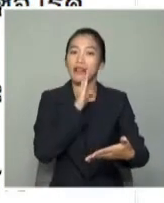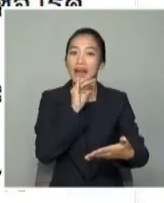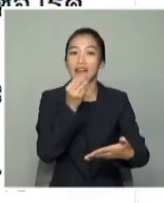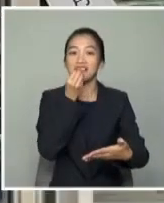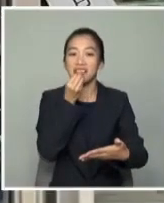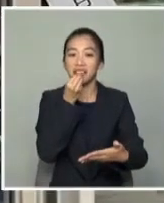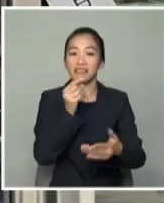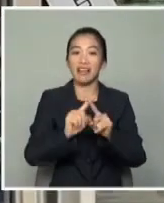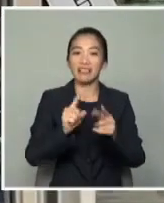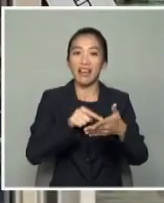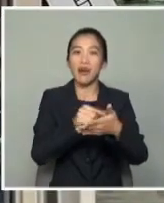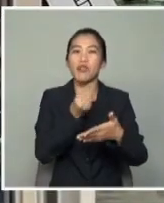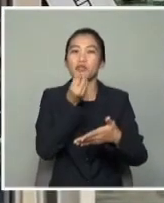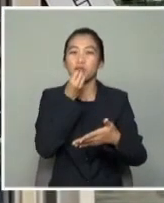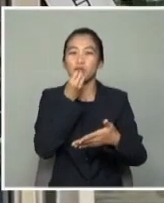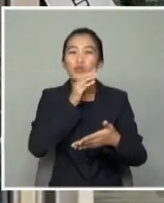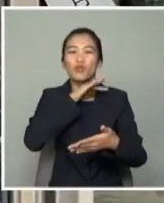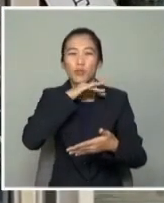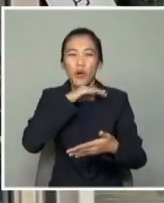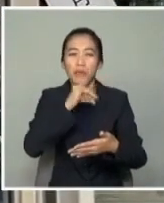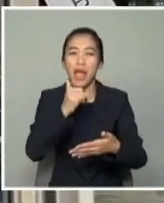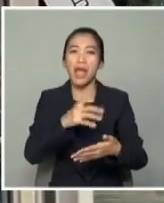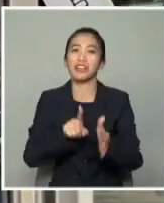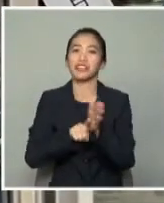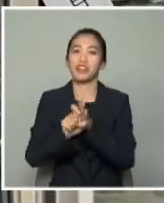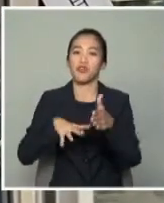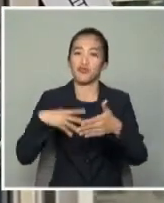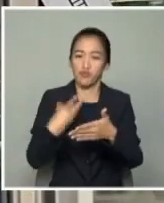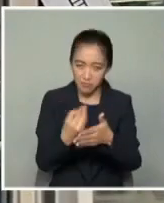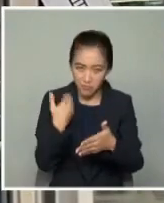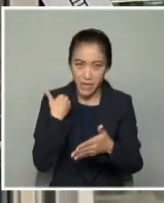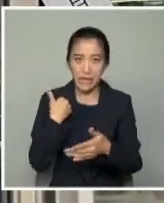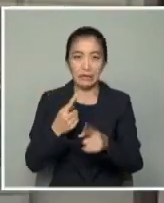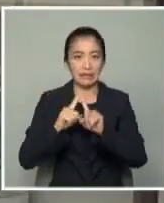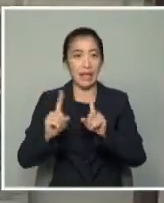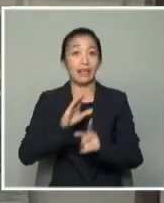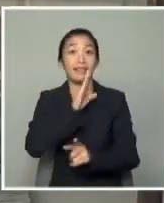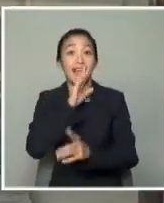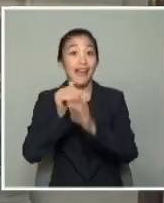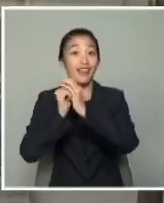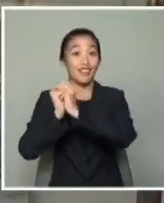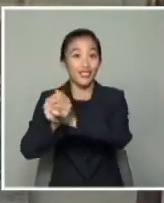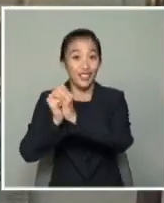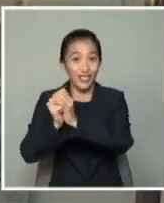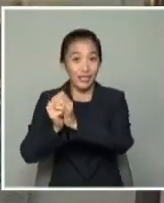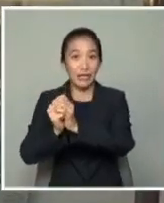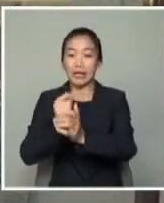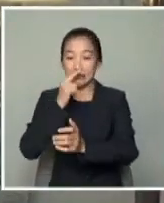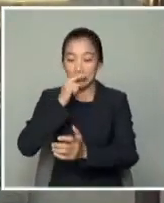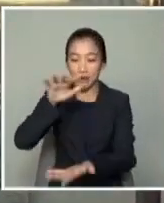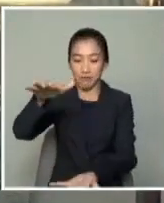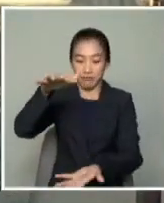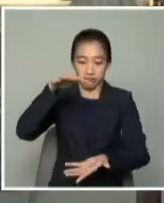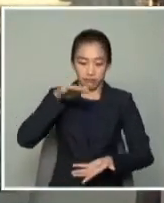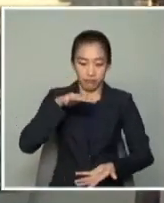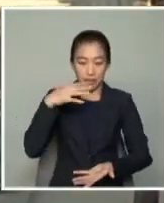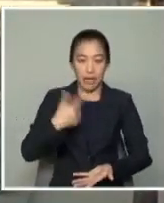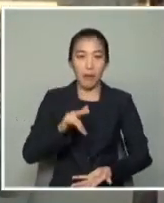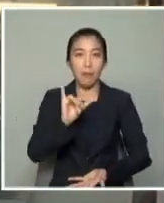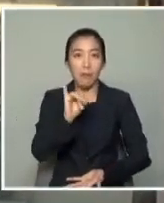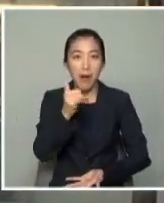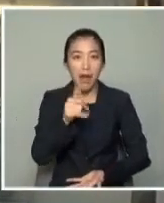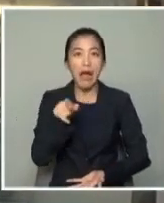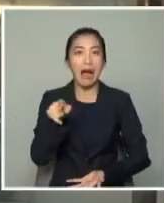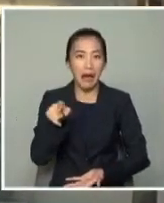ทั้งนี้ยังไม่มีหลักฐานที่แน่ชัดว่าอาหารนำเข้าในจีนเป็นต้นเหตุของการระบาดหรือไม่ถึงแม้จะพบเชื้อ